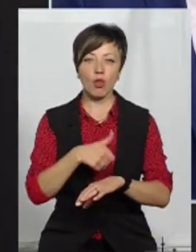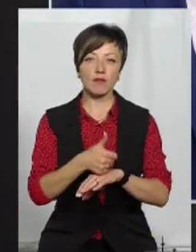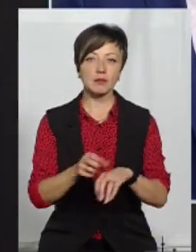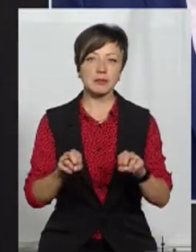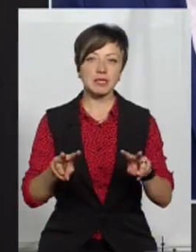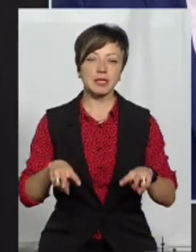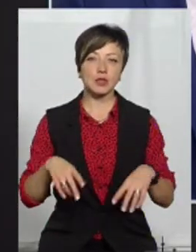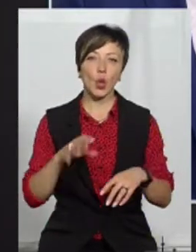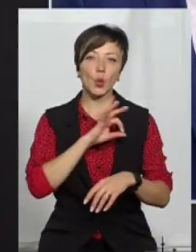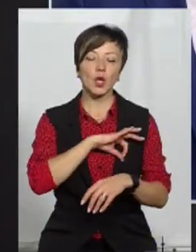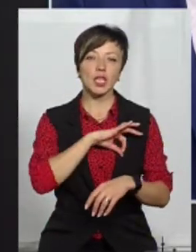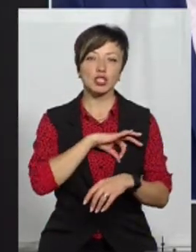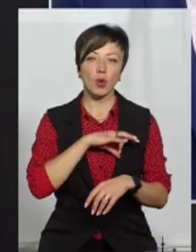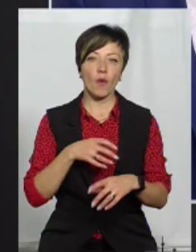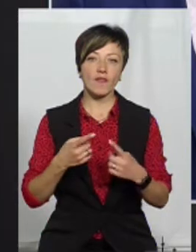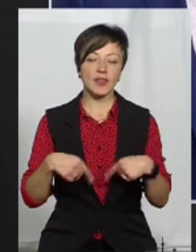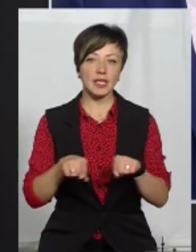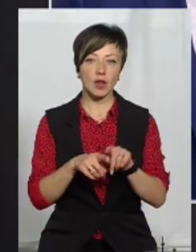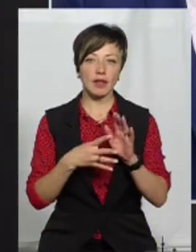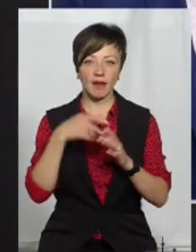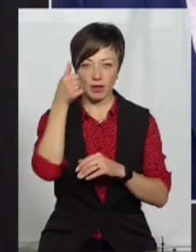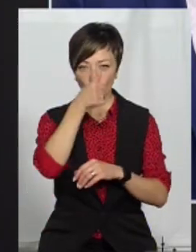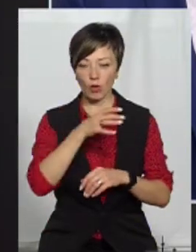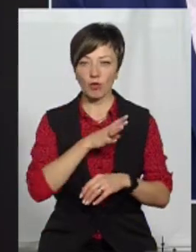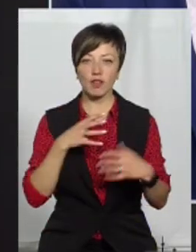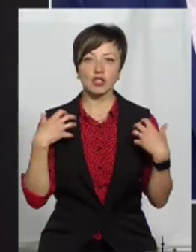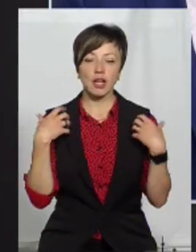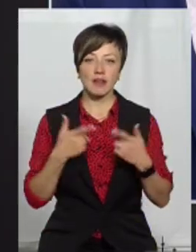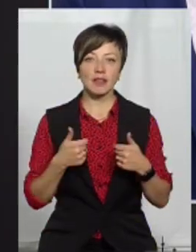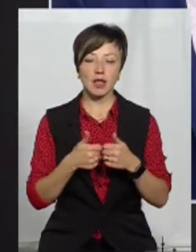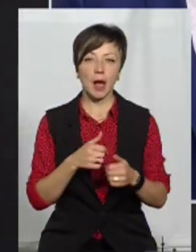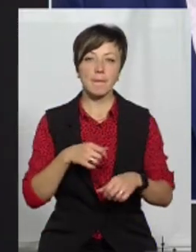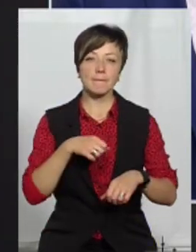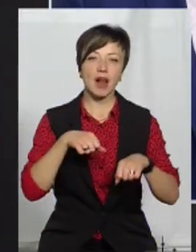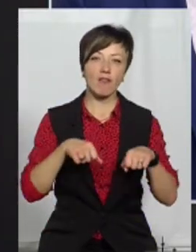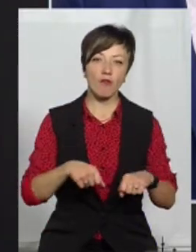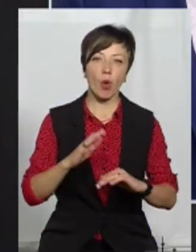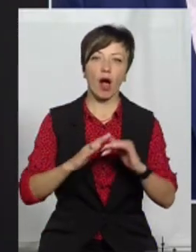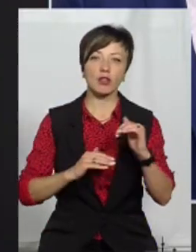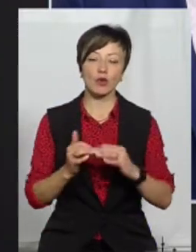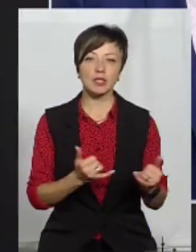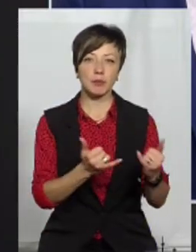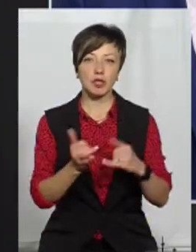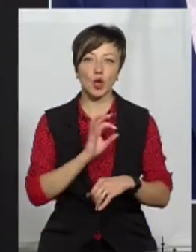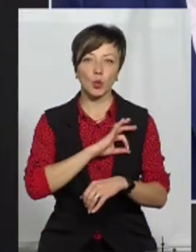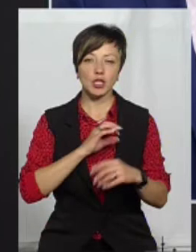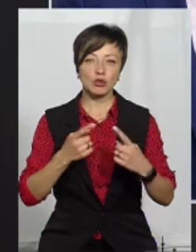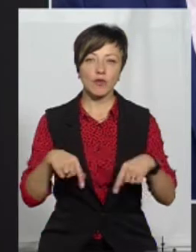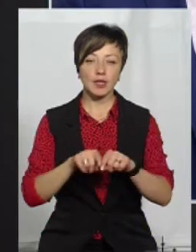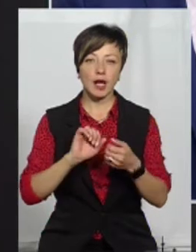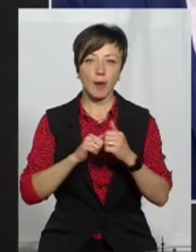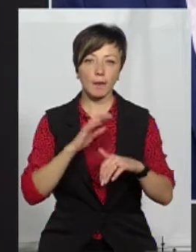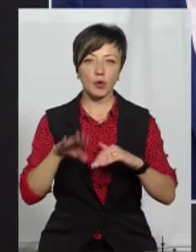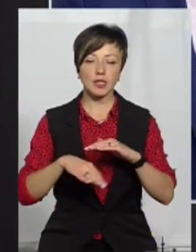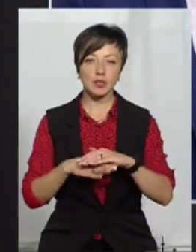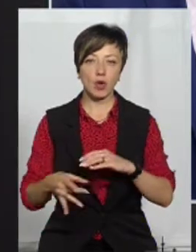спеціалістом юридичного відділу. 9 років був начальником відділу правового і кадрового забезпечення та юридичного відділу